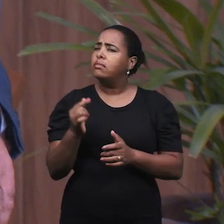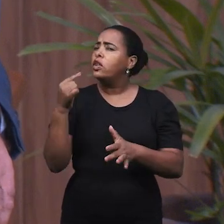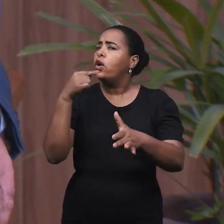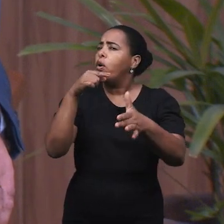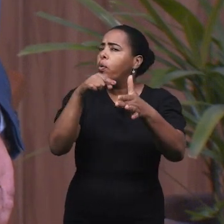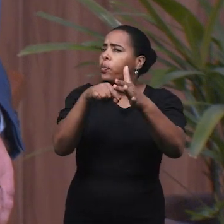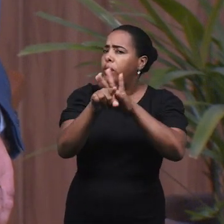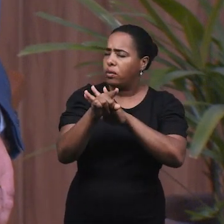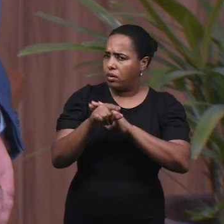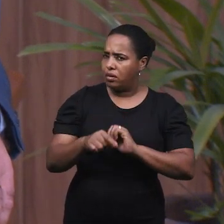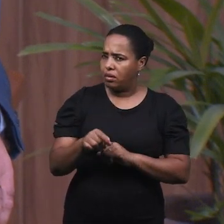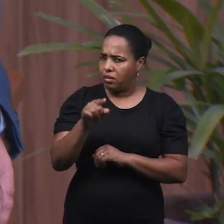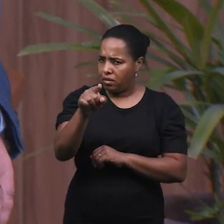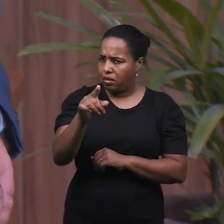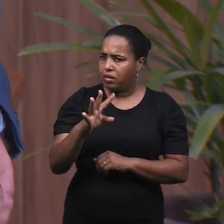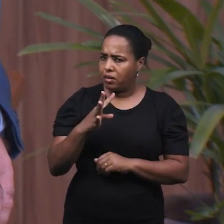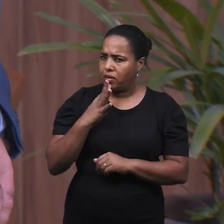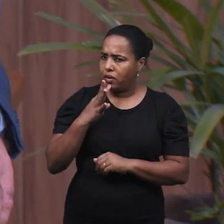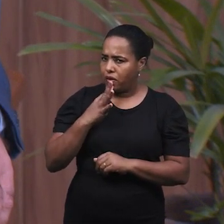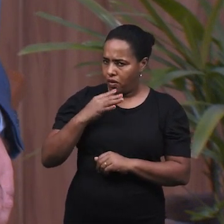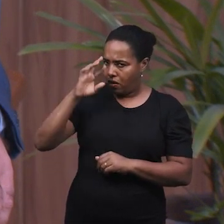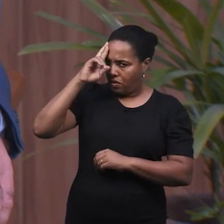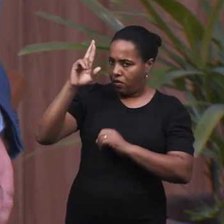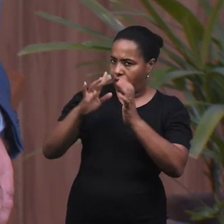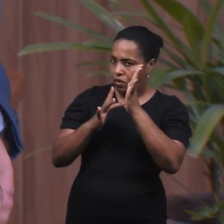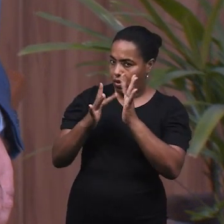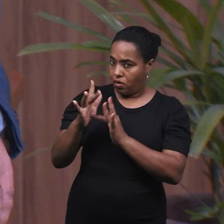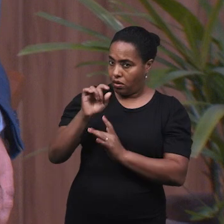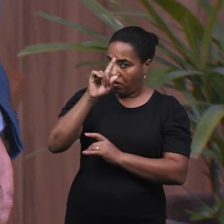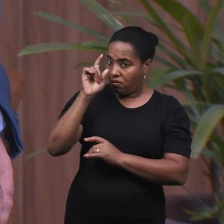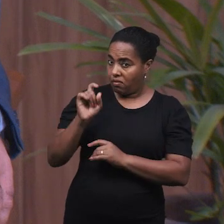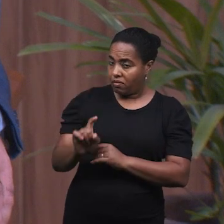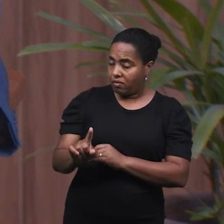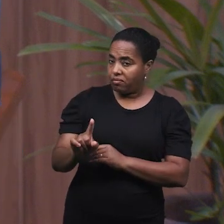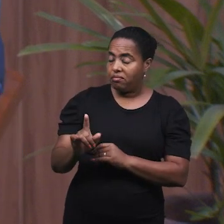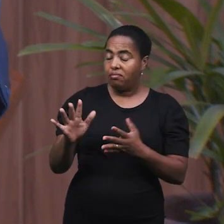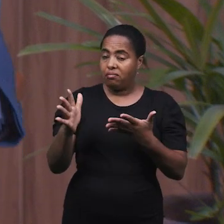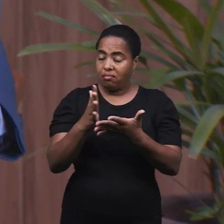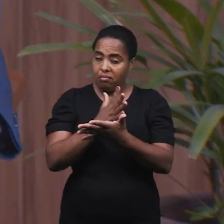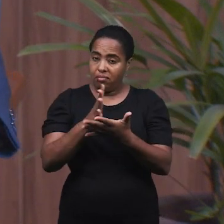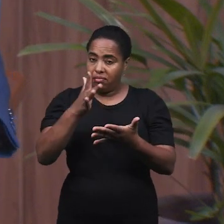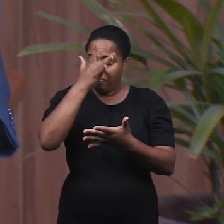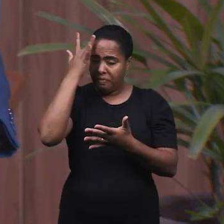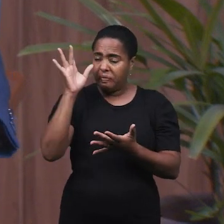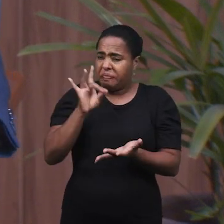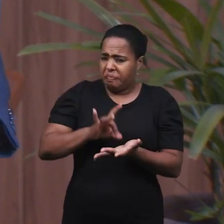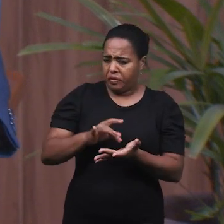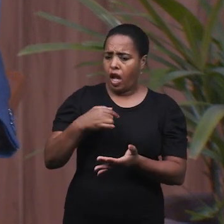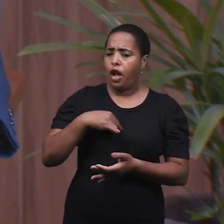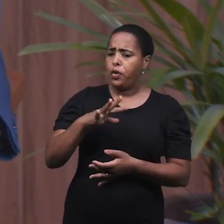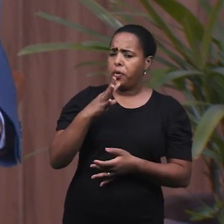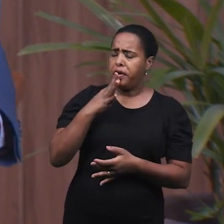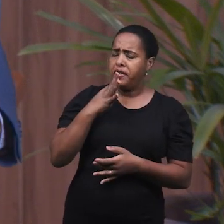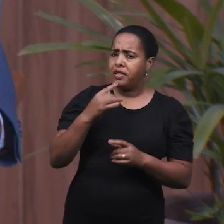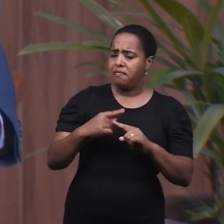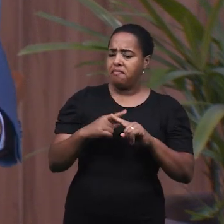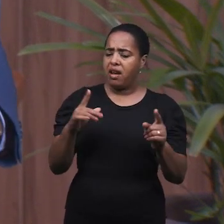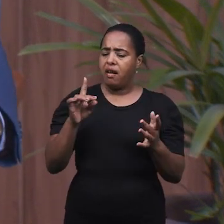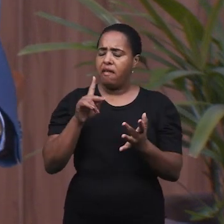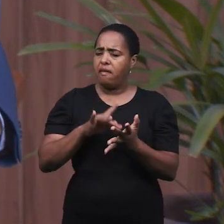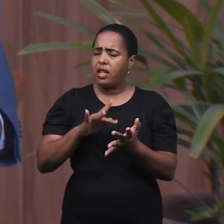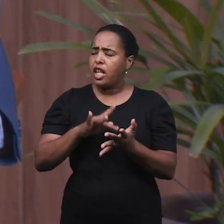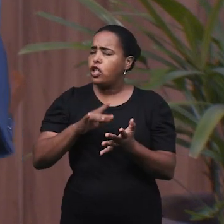Je vais vous poser une question. Vous connaissez le Seigneur Jésus? Beaucoup de personnes affirment le connaître, mais